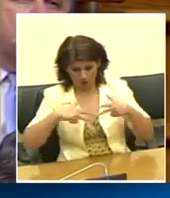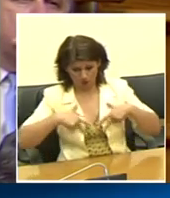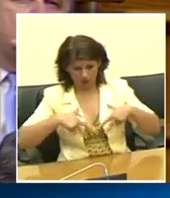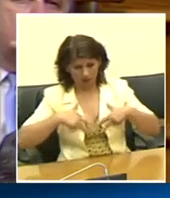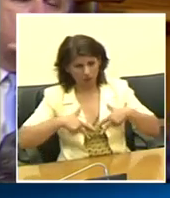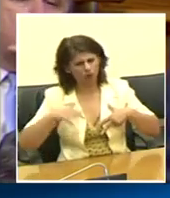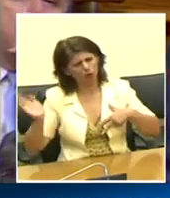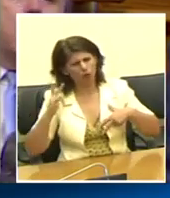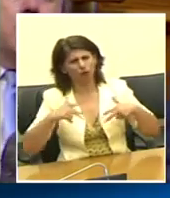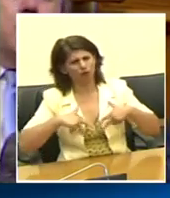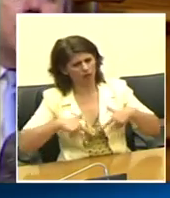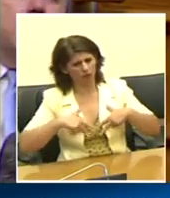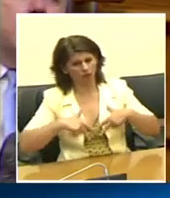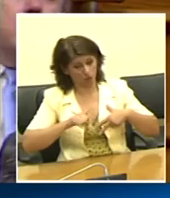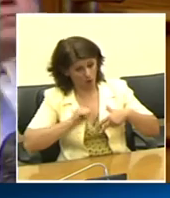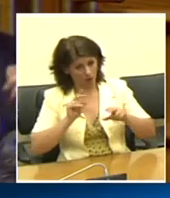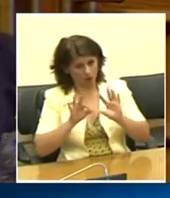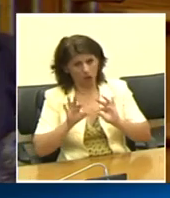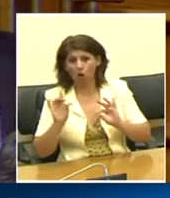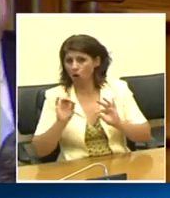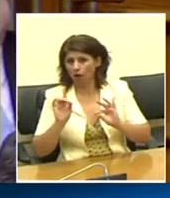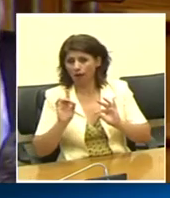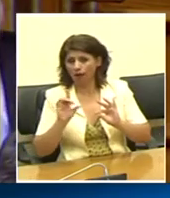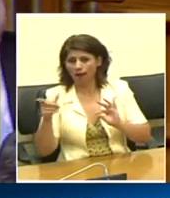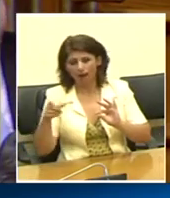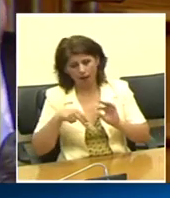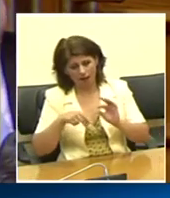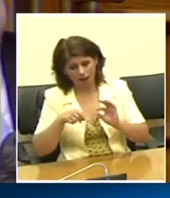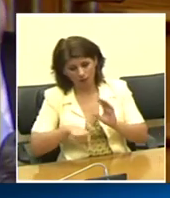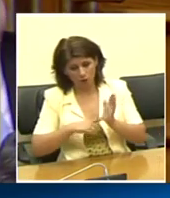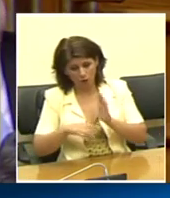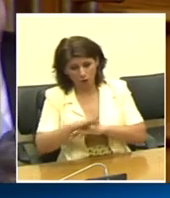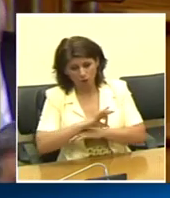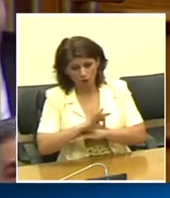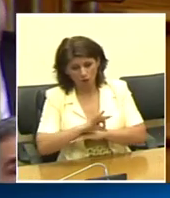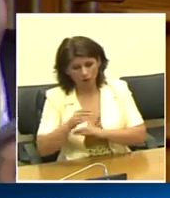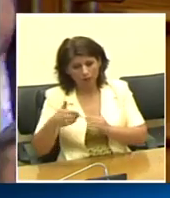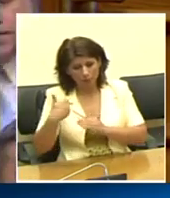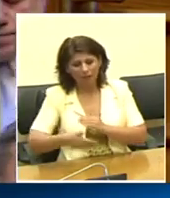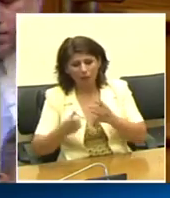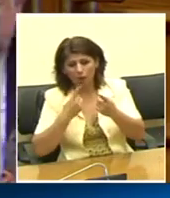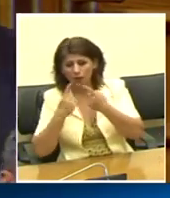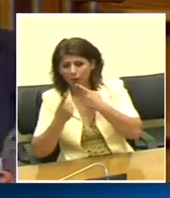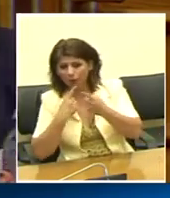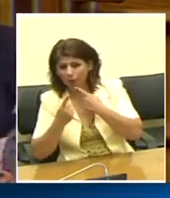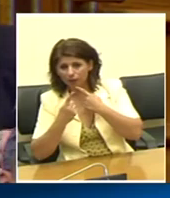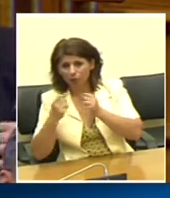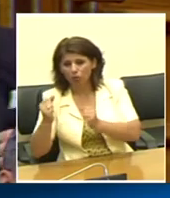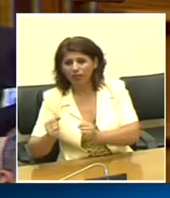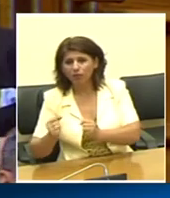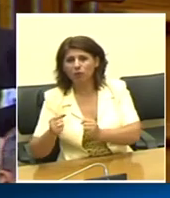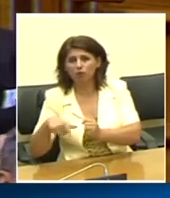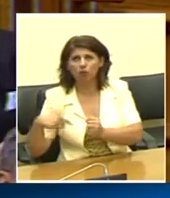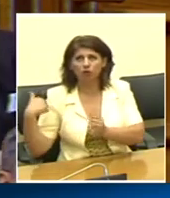της όποιας κυβέρνησης, αλλά είναι αποτέλεσμα της διαπραγμάτευσης με τους θεσμούς που εδώ